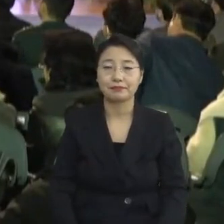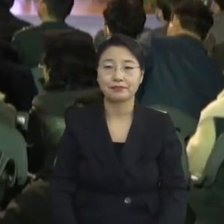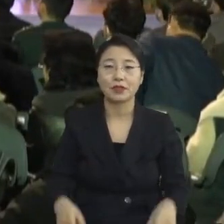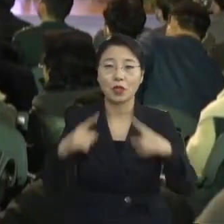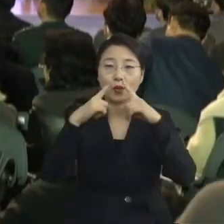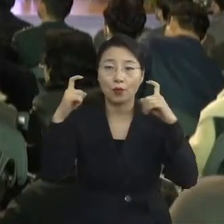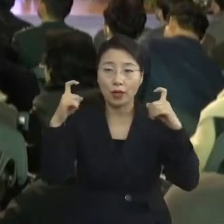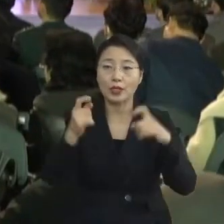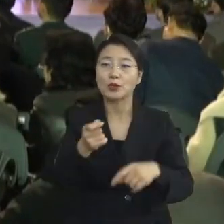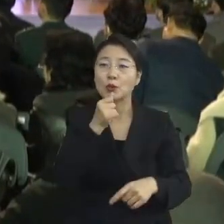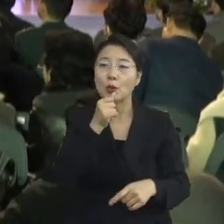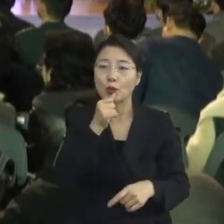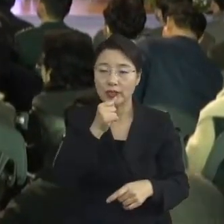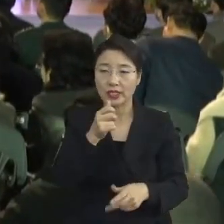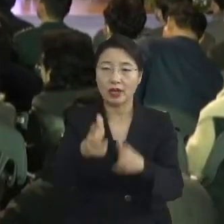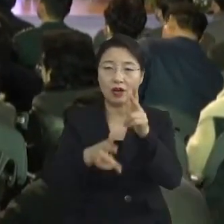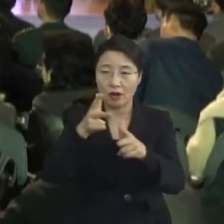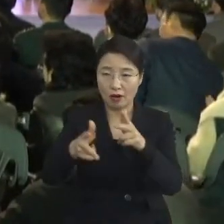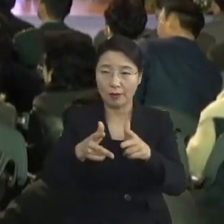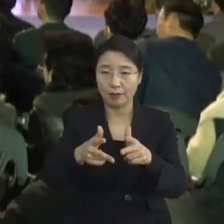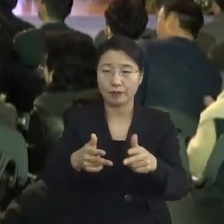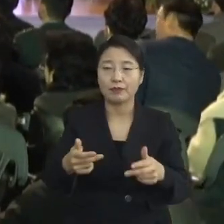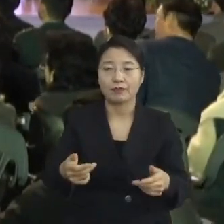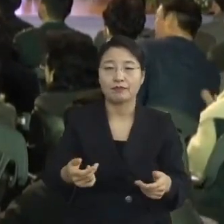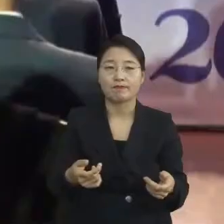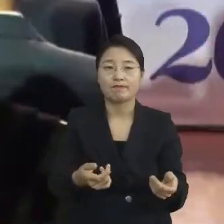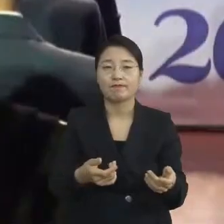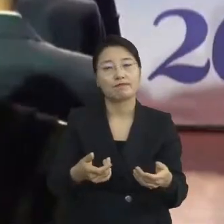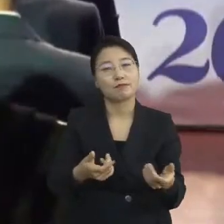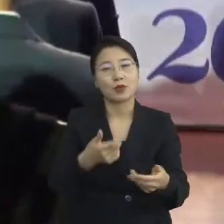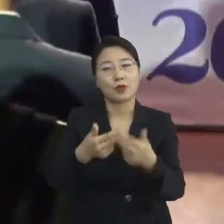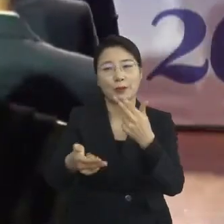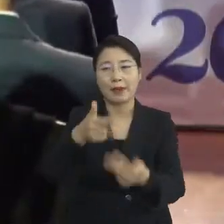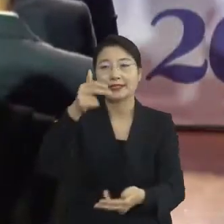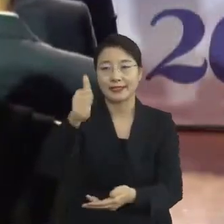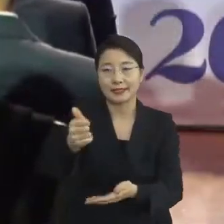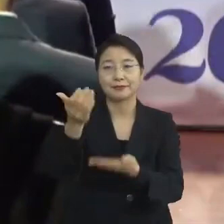동대문구 소기업 소상공인회 김양호 회장님 참석하셨습니다.